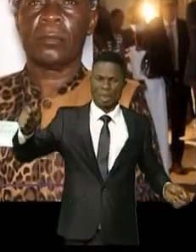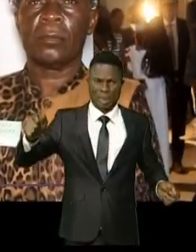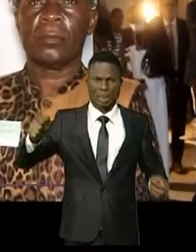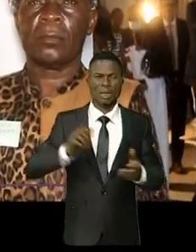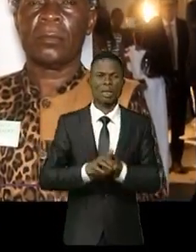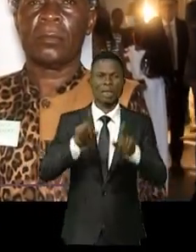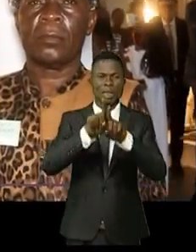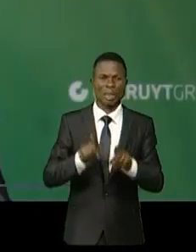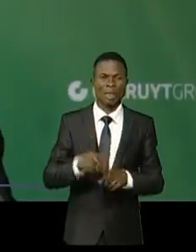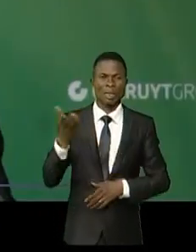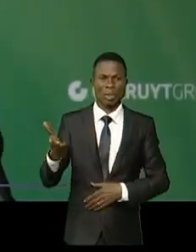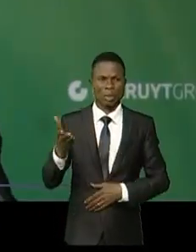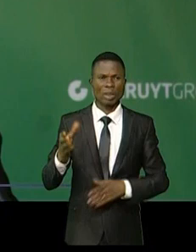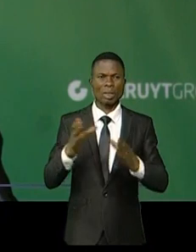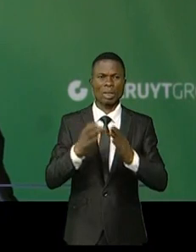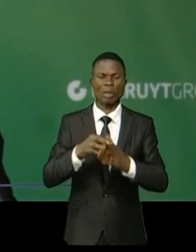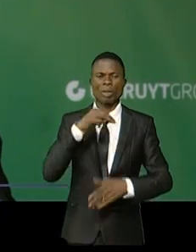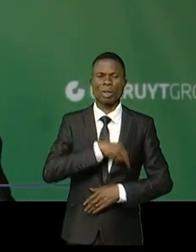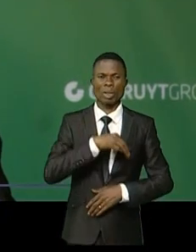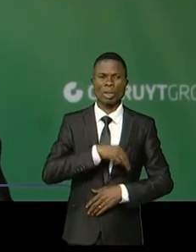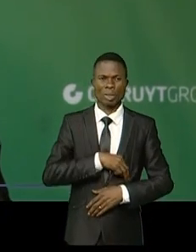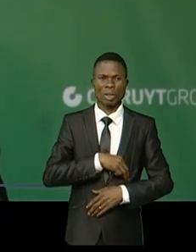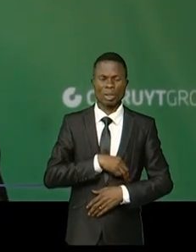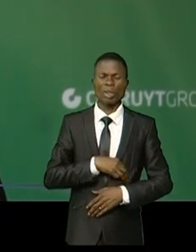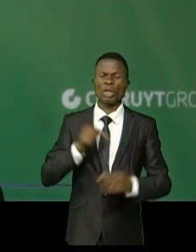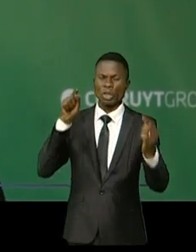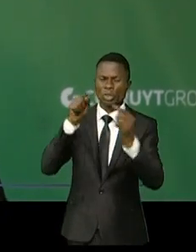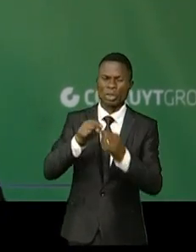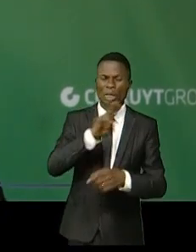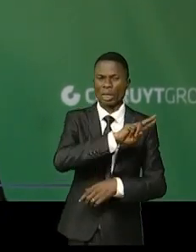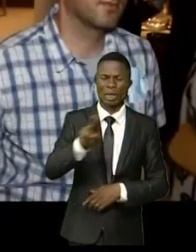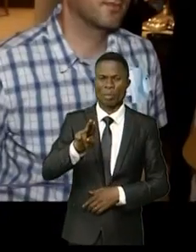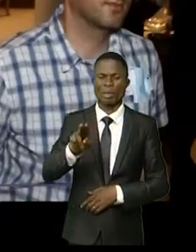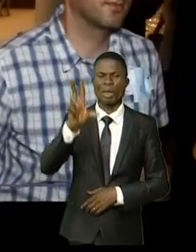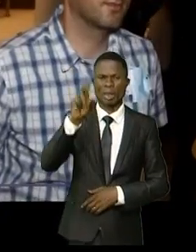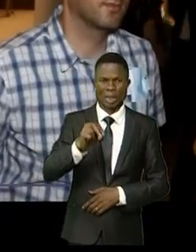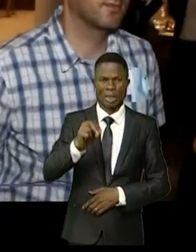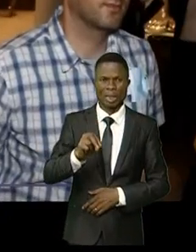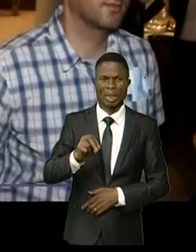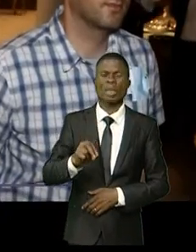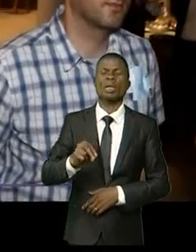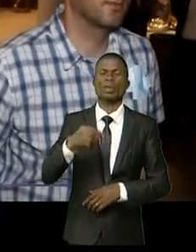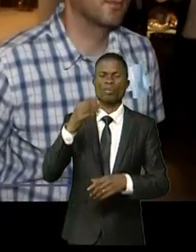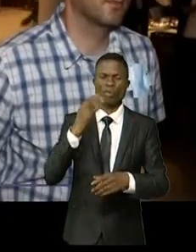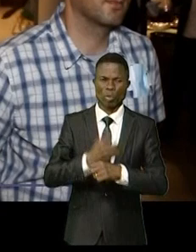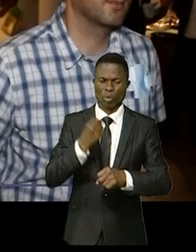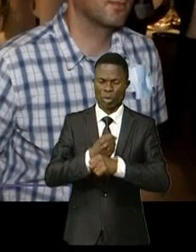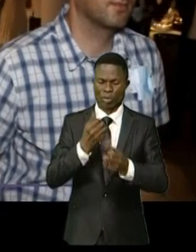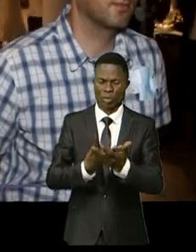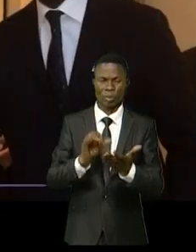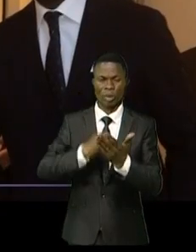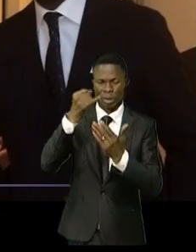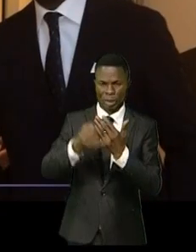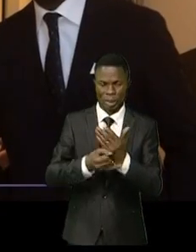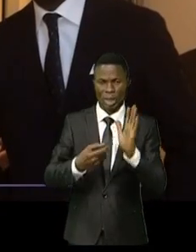et à Soakaumba avec l'ambition de capter d'ici 2030 120 000 tonnes de gaz carbonique. C'est l'objectif du projet qui a